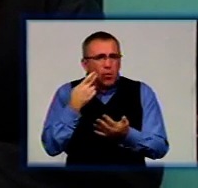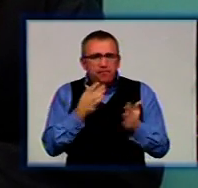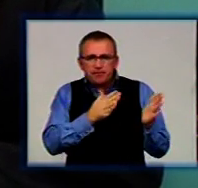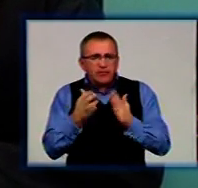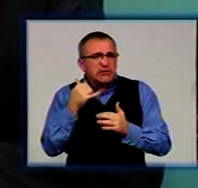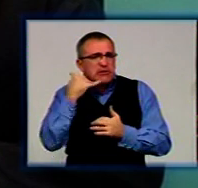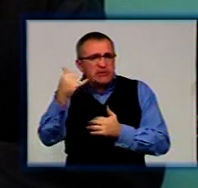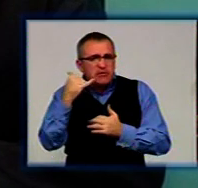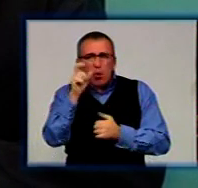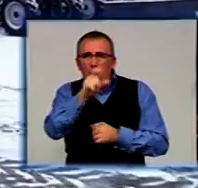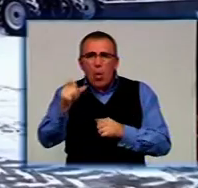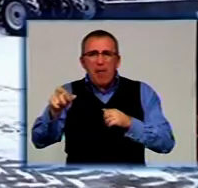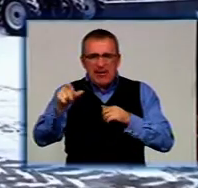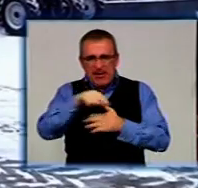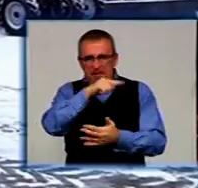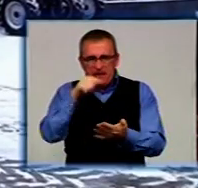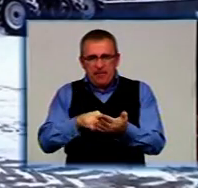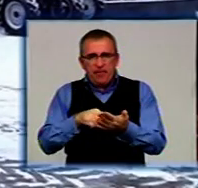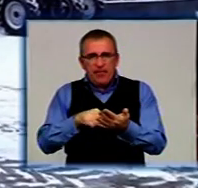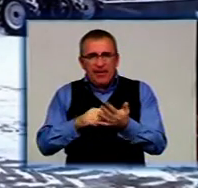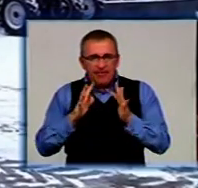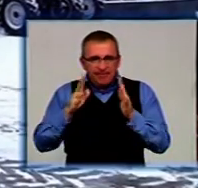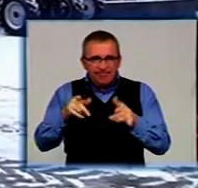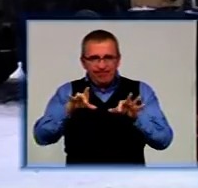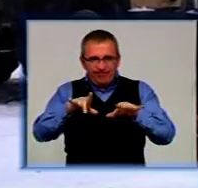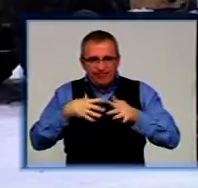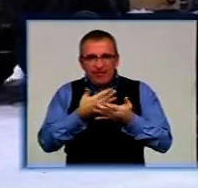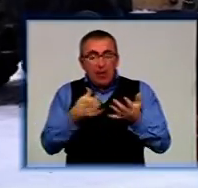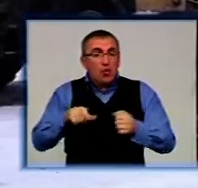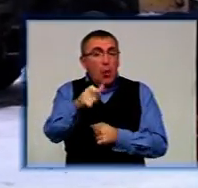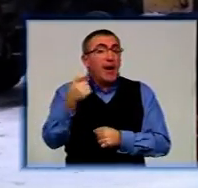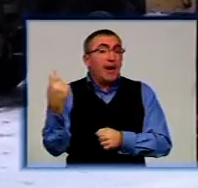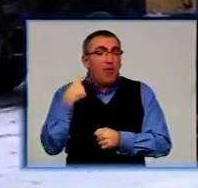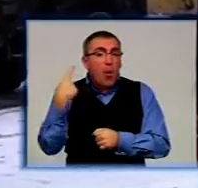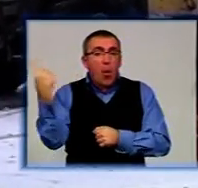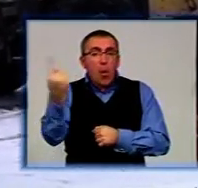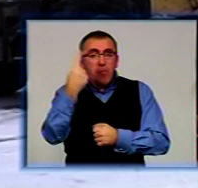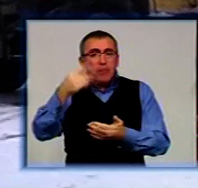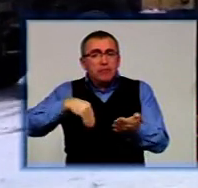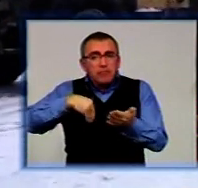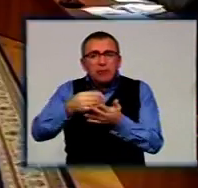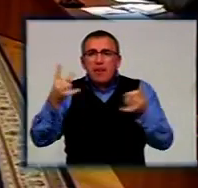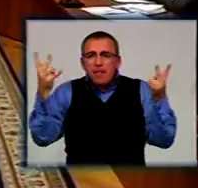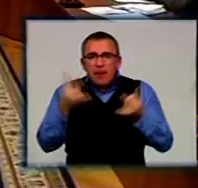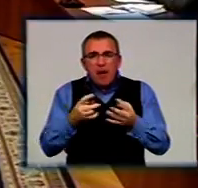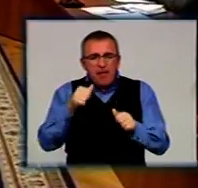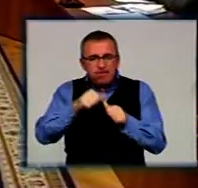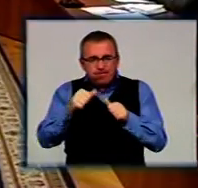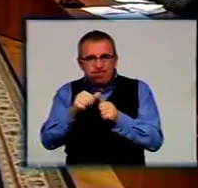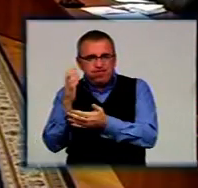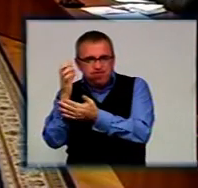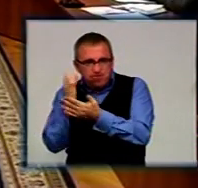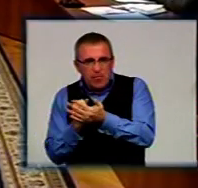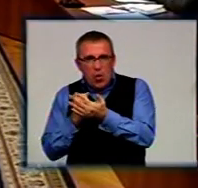постійному зв'язку з громадою міста. Для роботи снігозбиральної техніки на дорогах Кіровоградщини область закупила необхідну кількість палива. Про це говорять